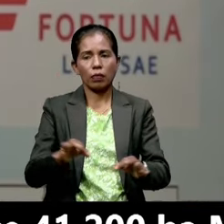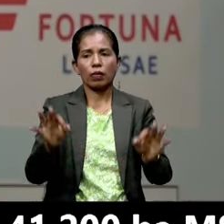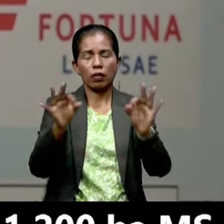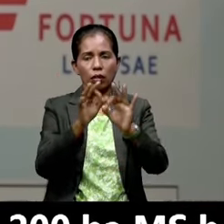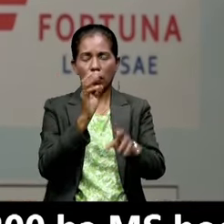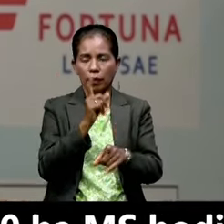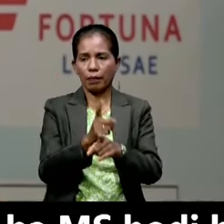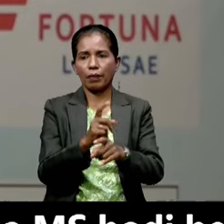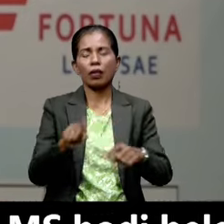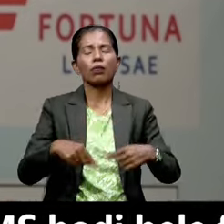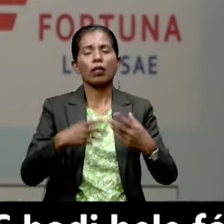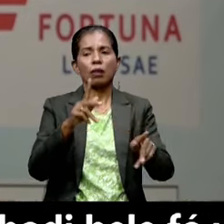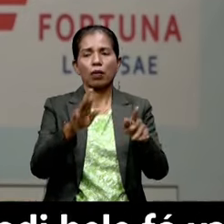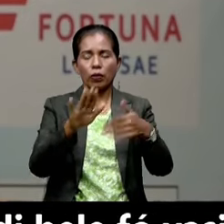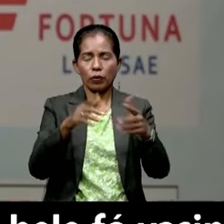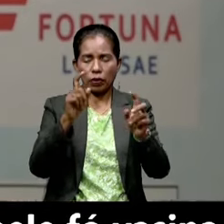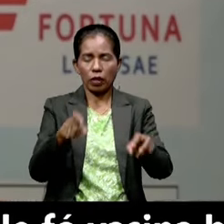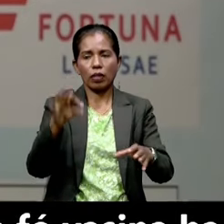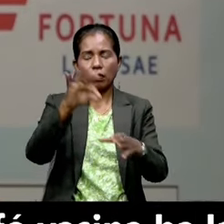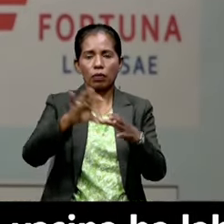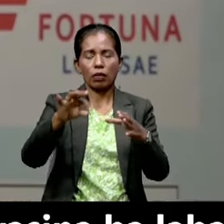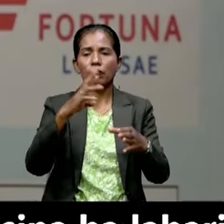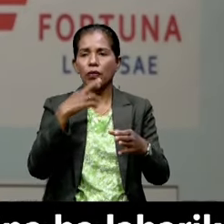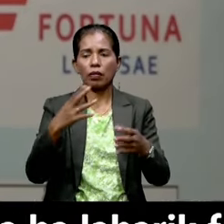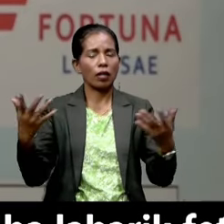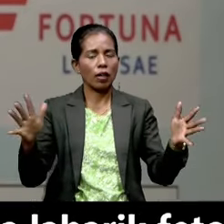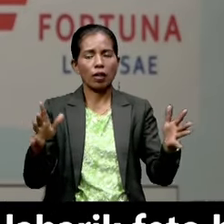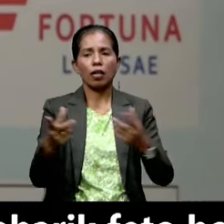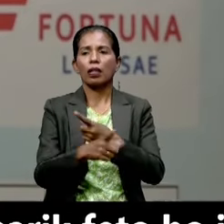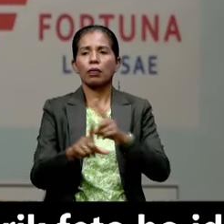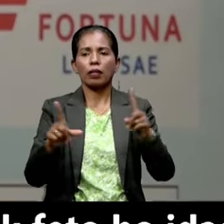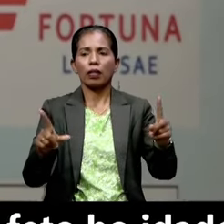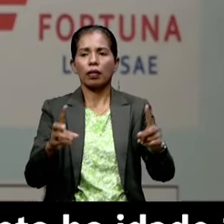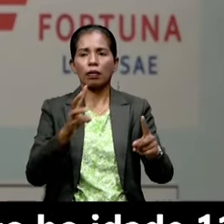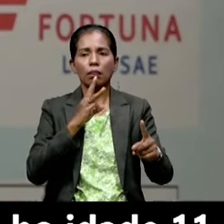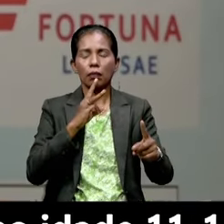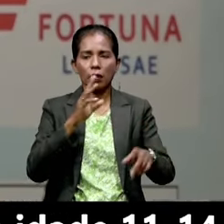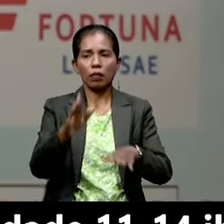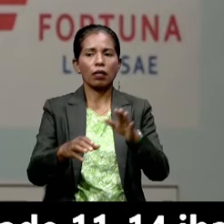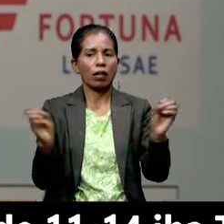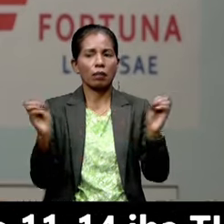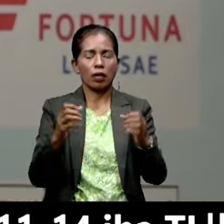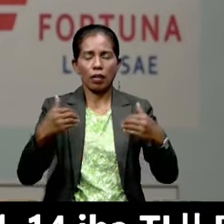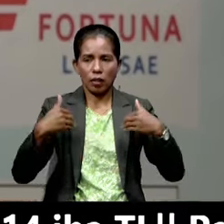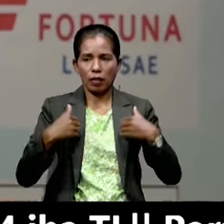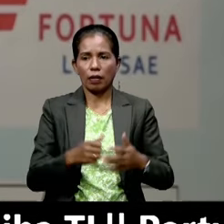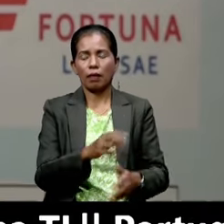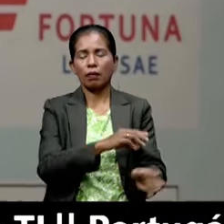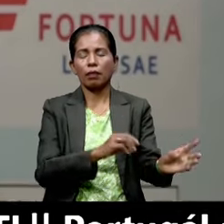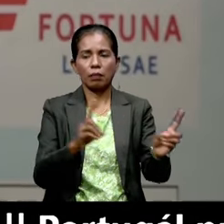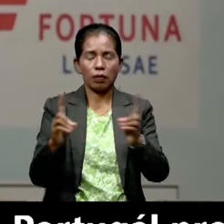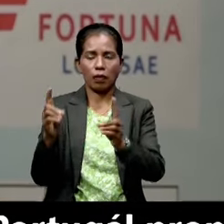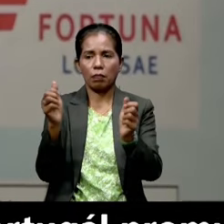importanti. Oisem obriga emotu tinggi halu natar. Selain tapi kalau liberal demas liu, beber laku hele mus emlah natar. Impresar pronto ada investor emotu